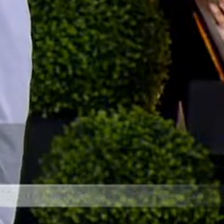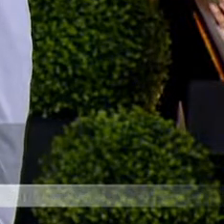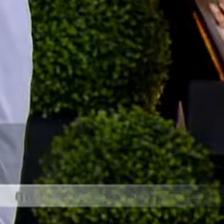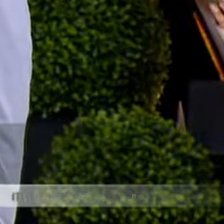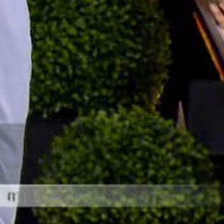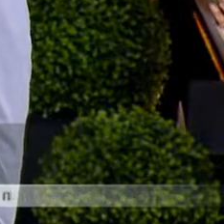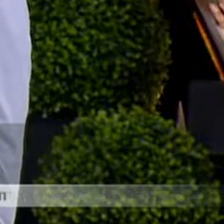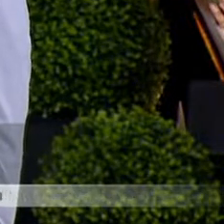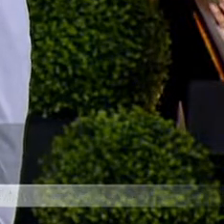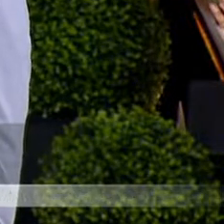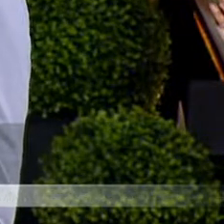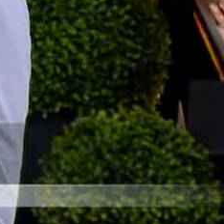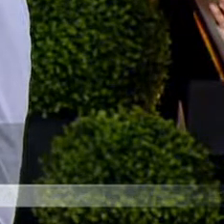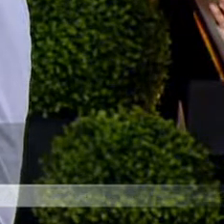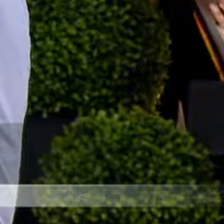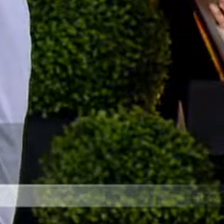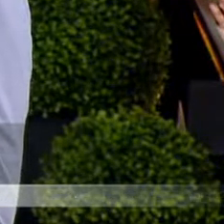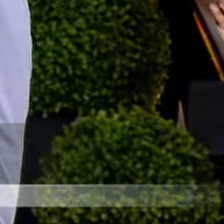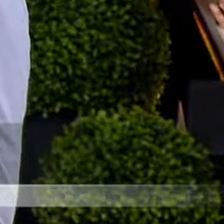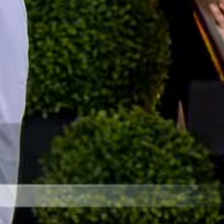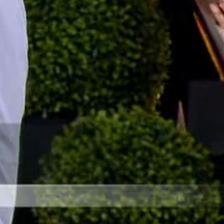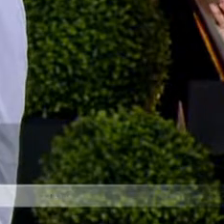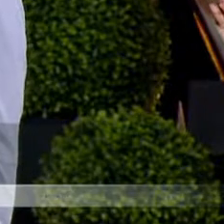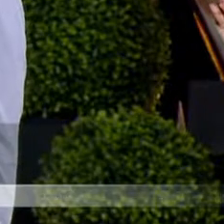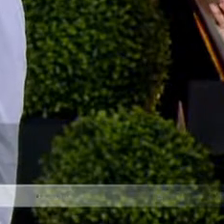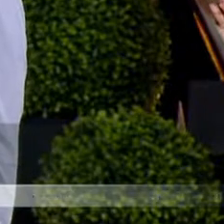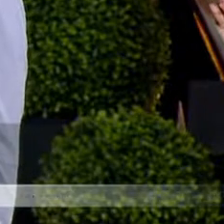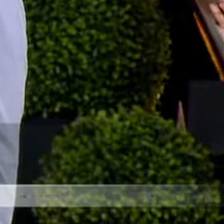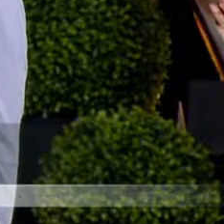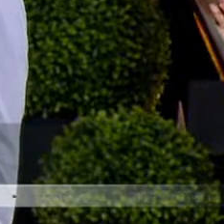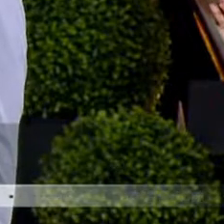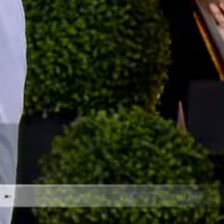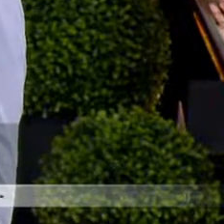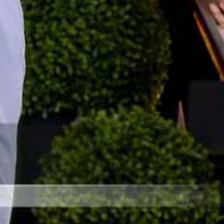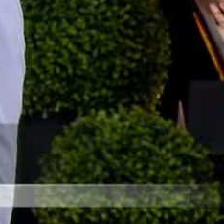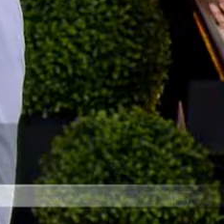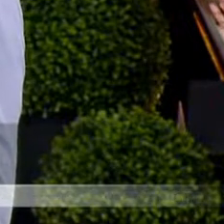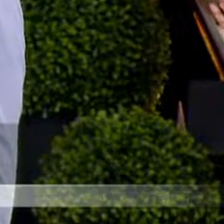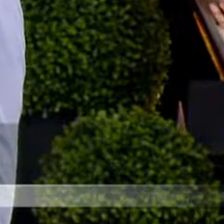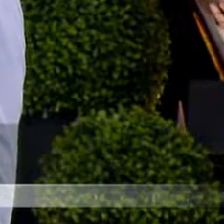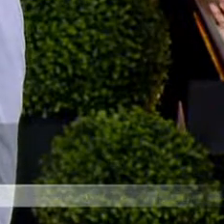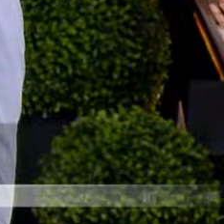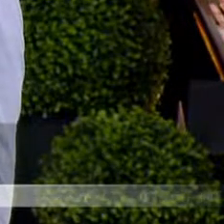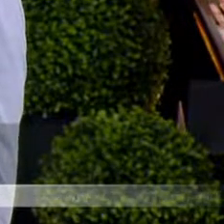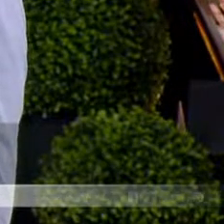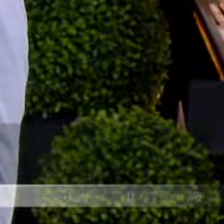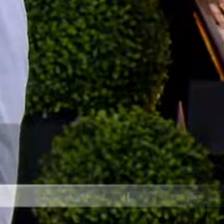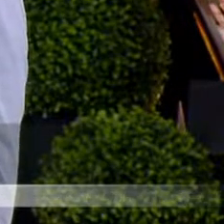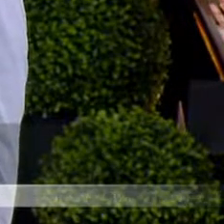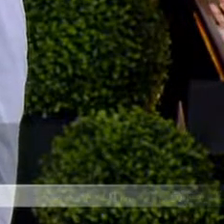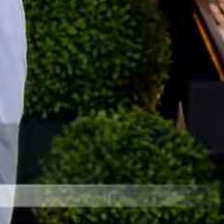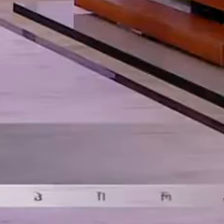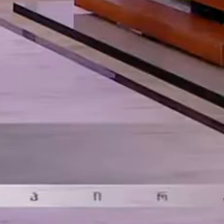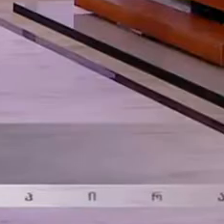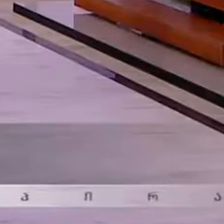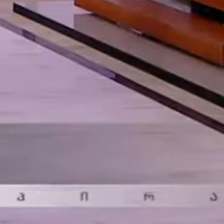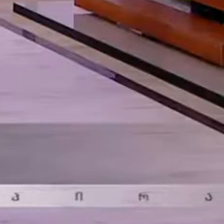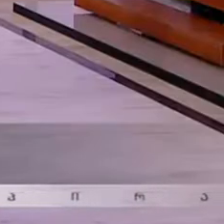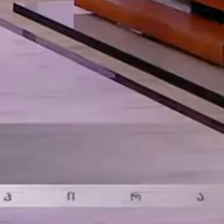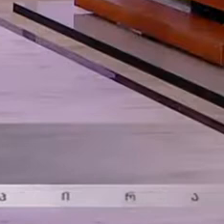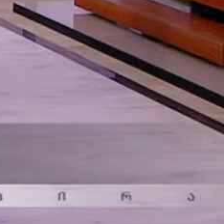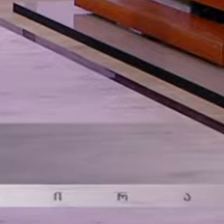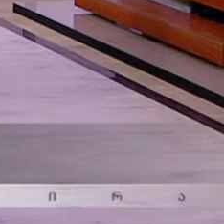არის, კი, ხდება დაოჯახება, არ ეუბნება მეორე ნახევარს ეს ადამიანი, რომ არის